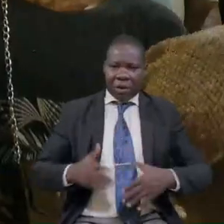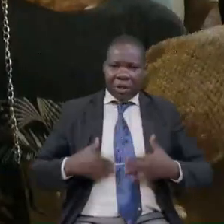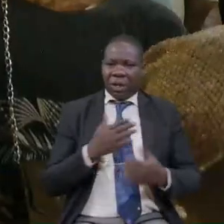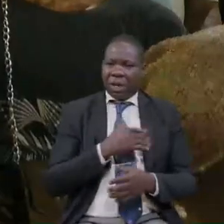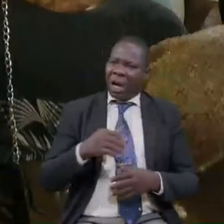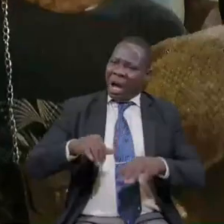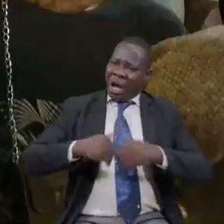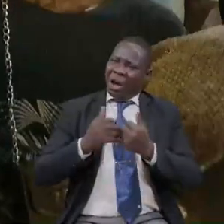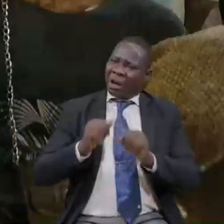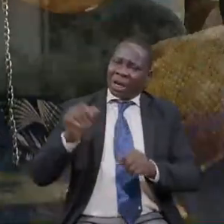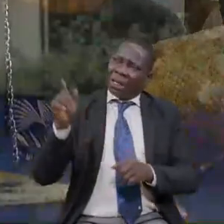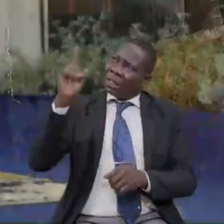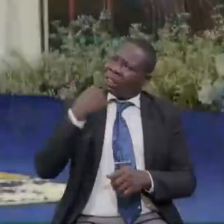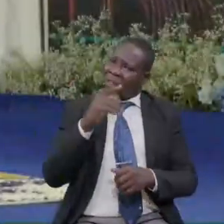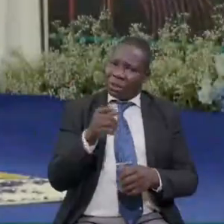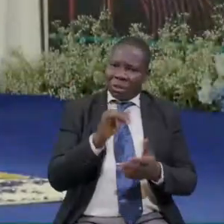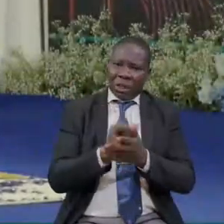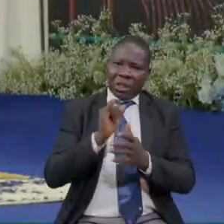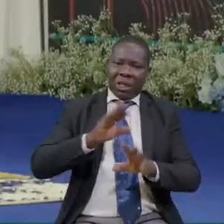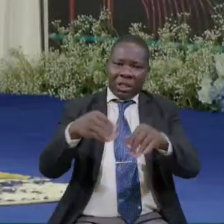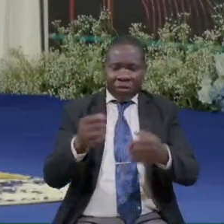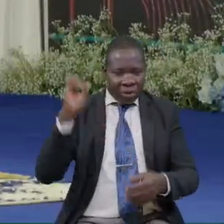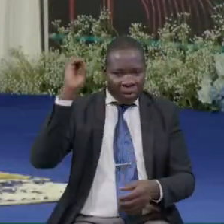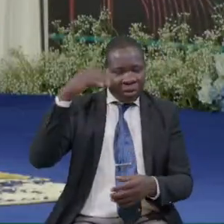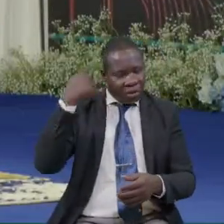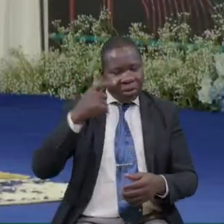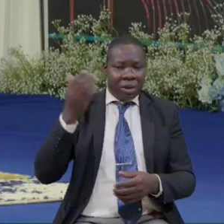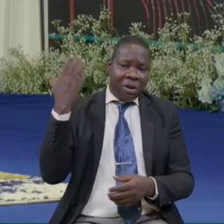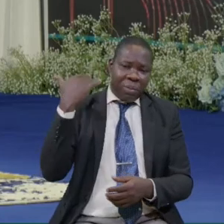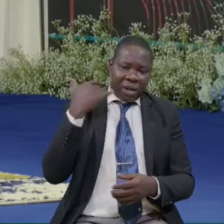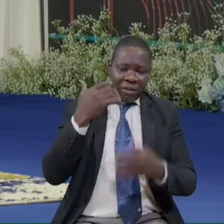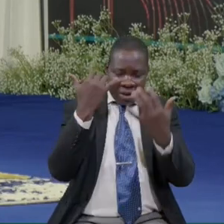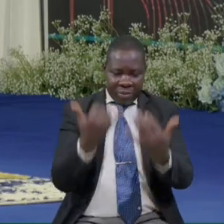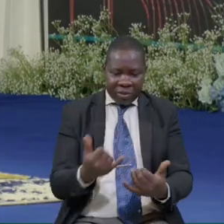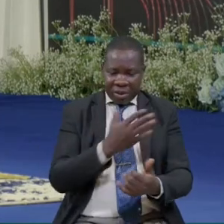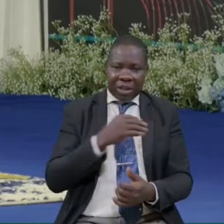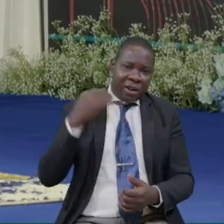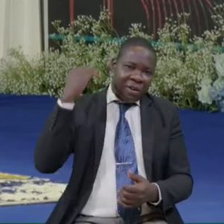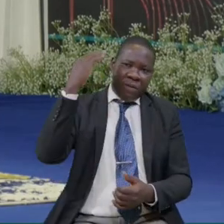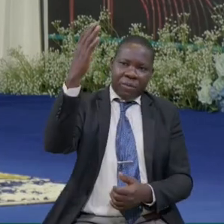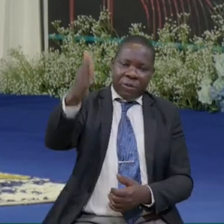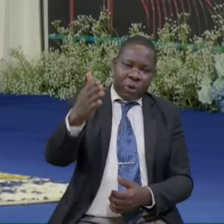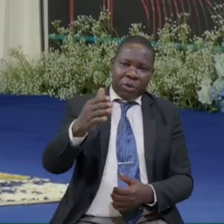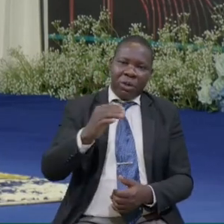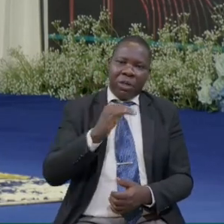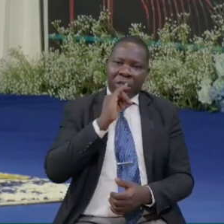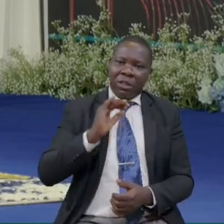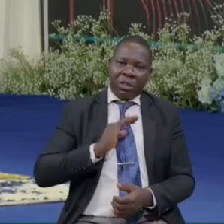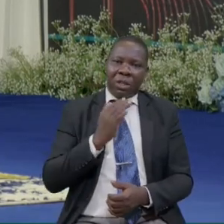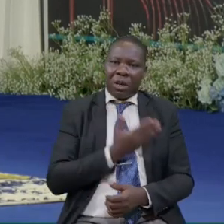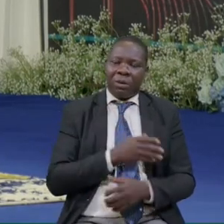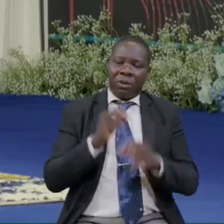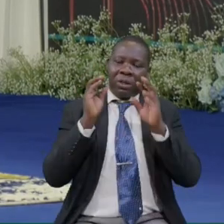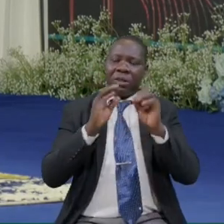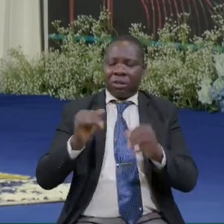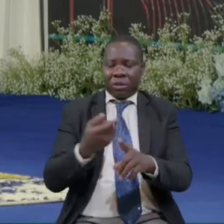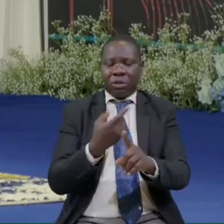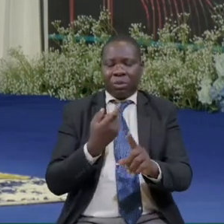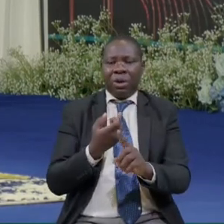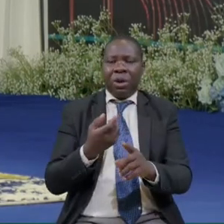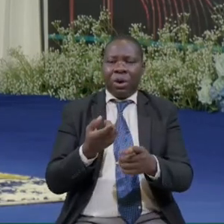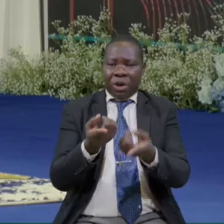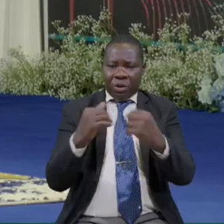dit qu'il va vous donner la grâce pour le passé, pour le présent, pour le futur. Ça, c'est une doctrine qui vient